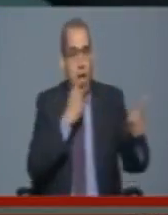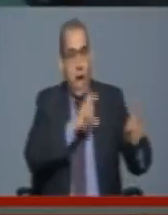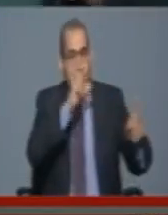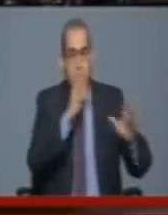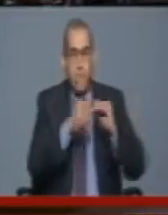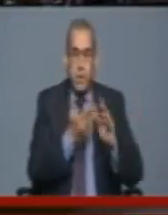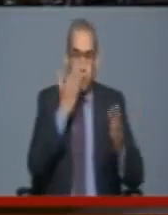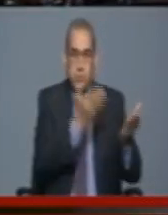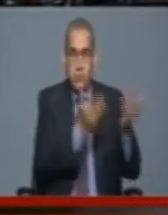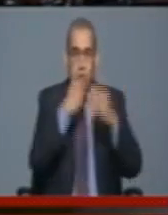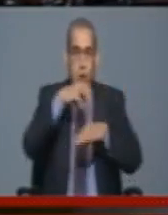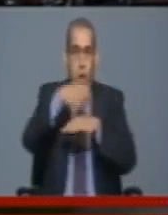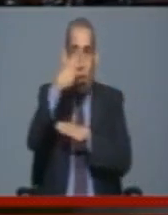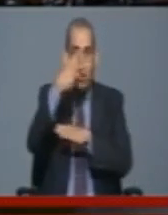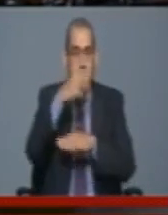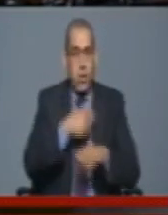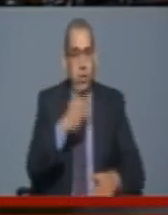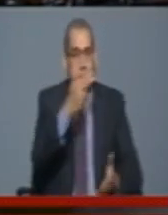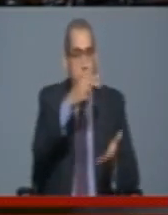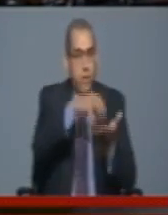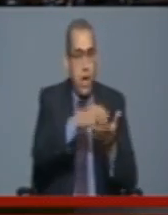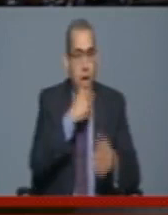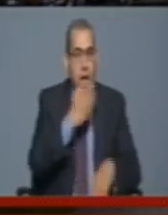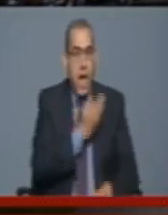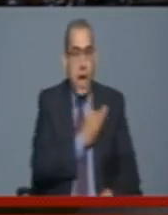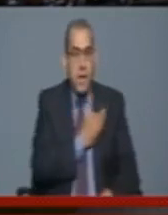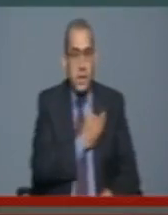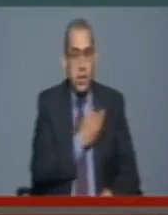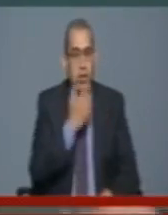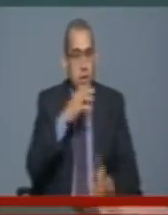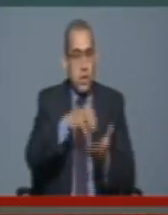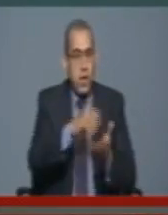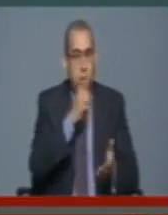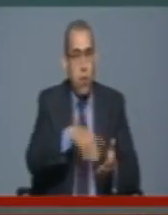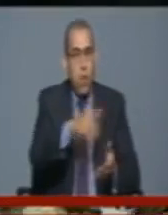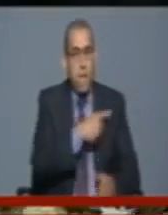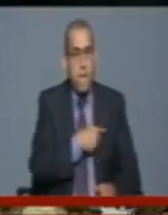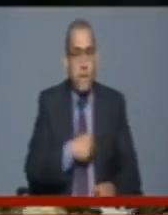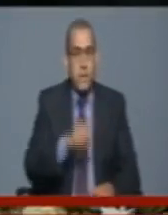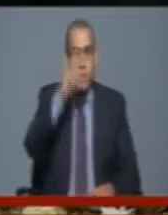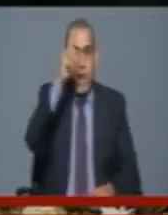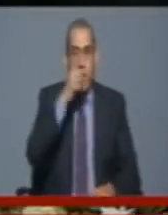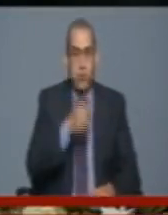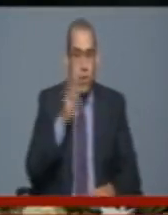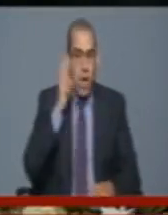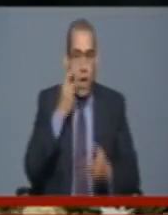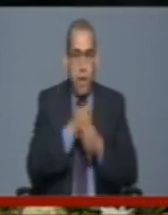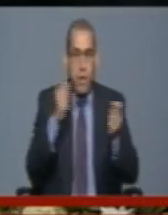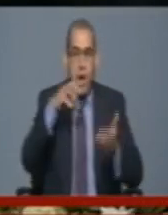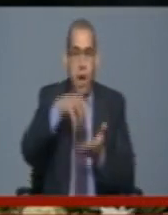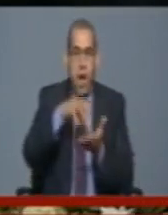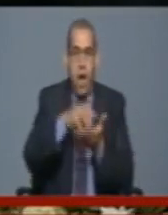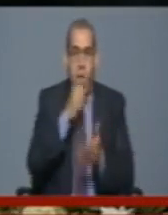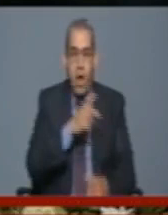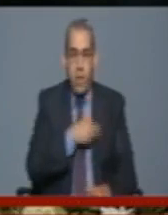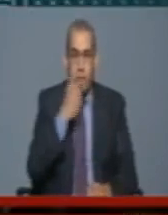القدس والضفة وغزة والشتات، باسم القاهرة الإخبارية التي حاول